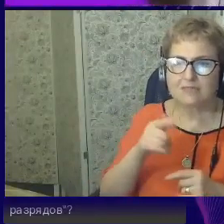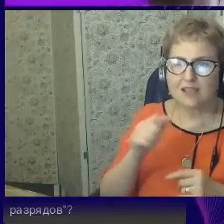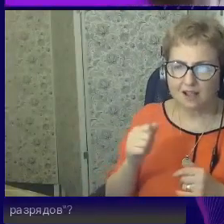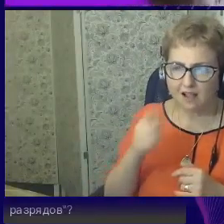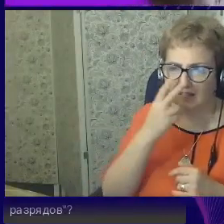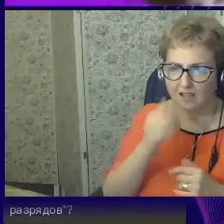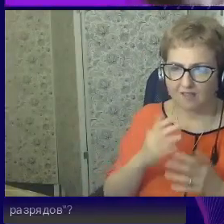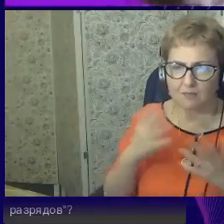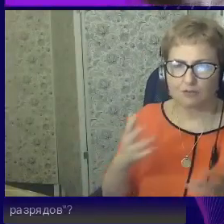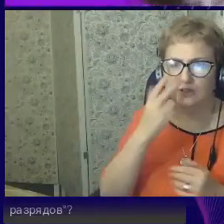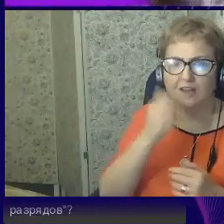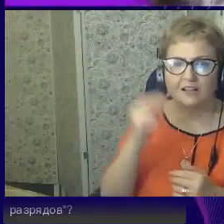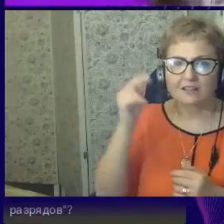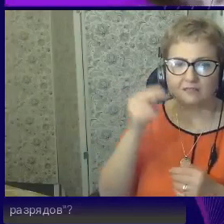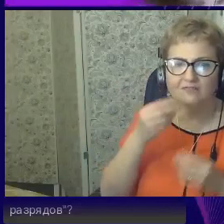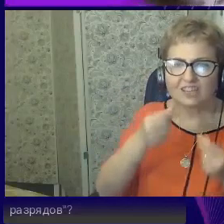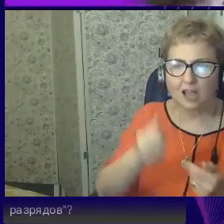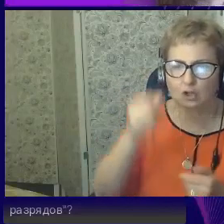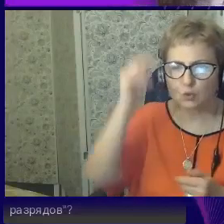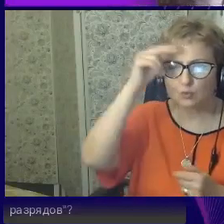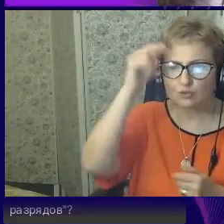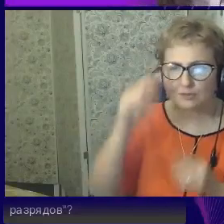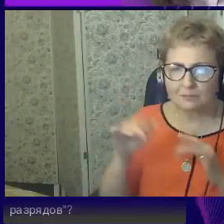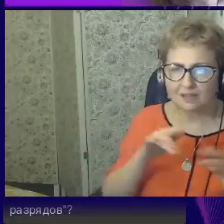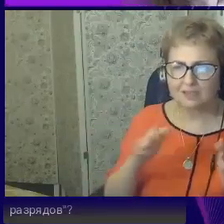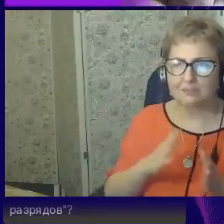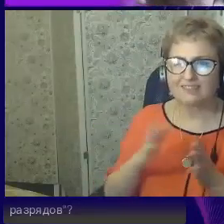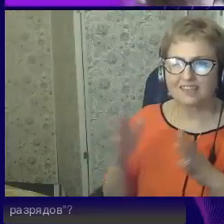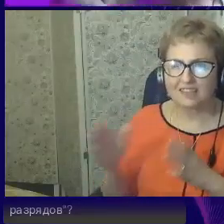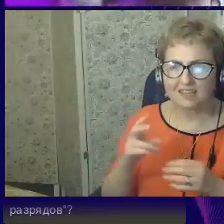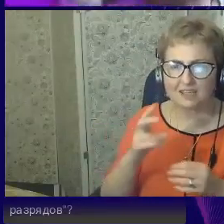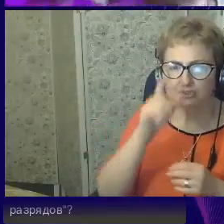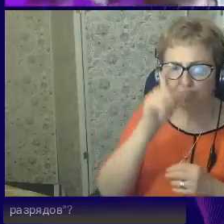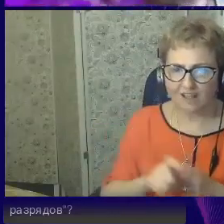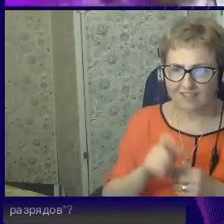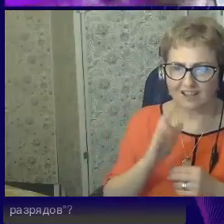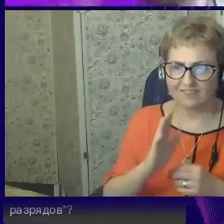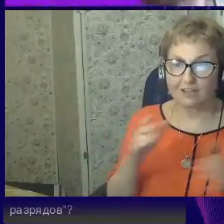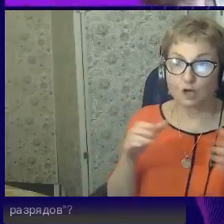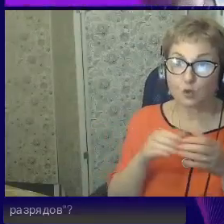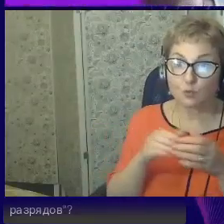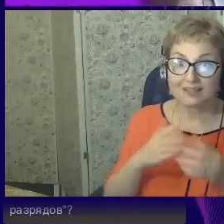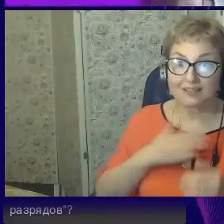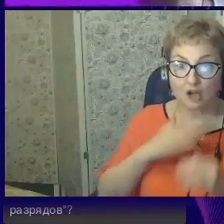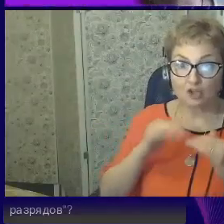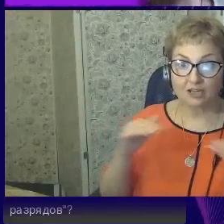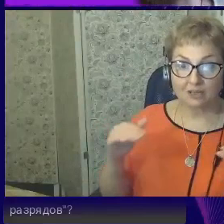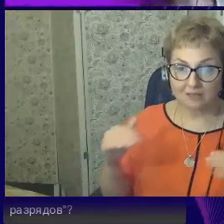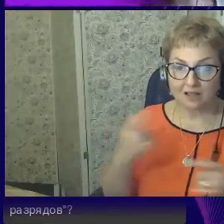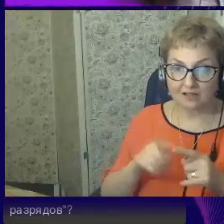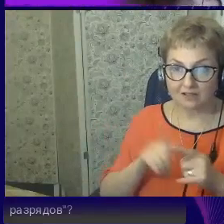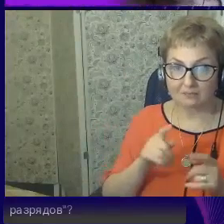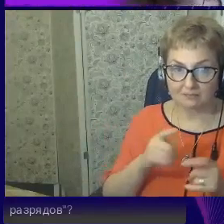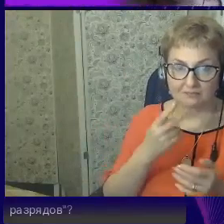влияет на учебные процессы, влияет вообще, в принципе, поведение, на поведение человека в группе. То есть наши ребята экстраполируют это